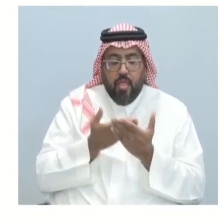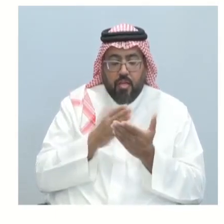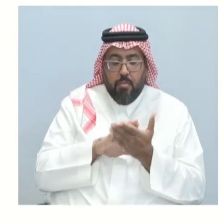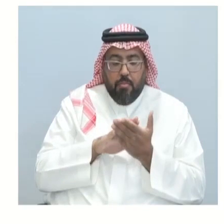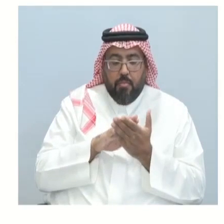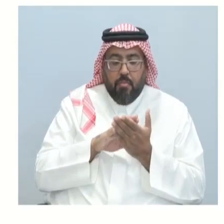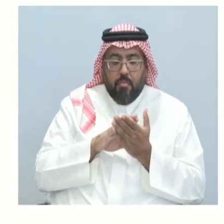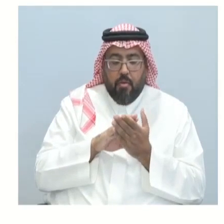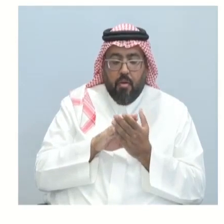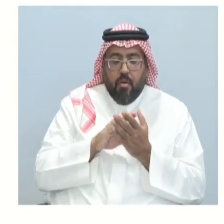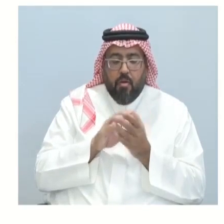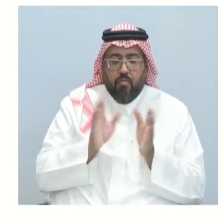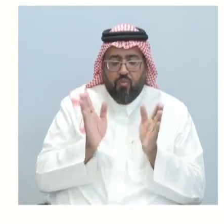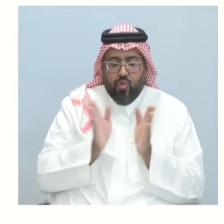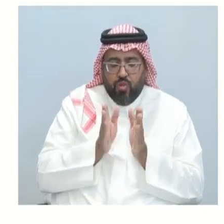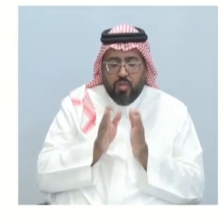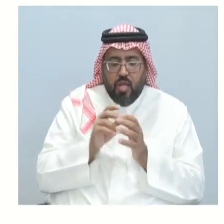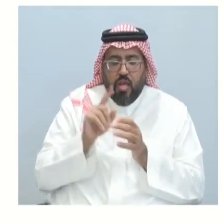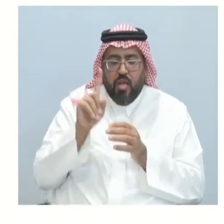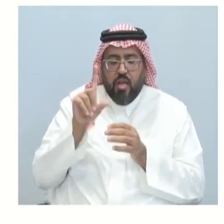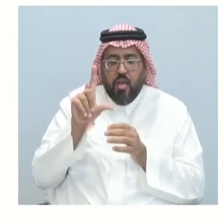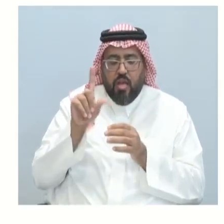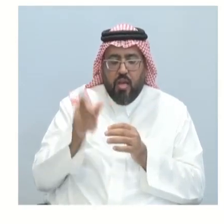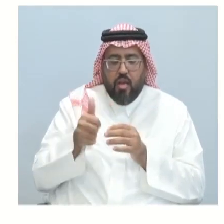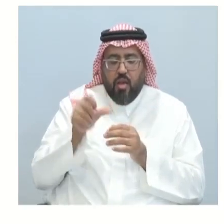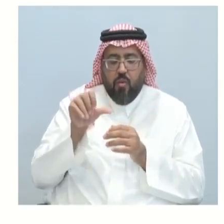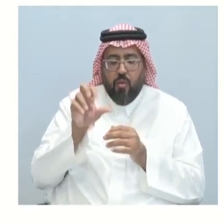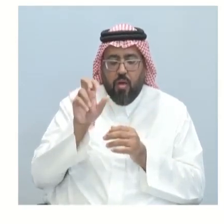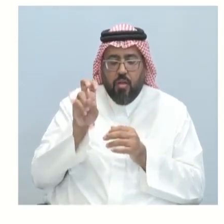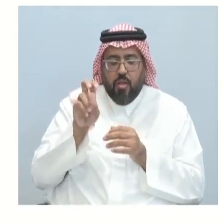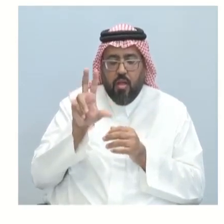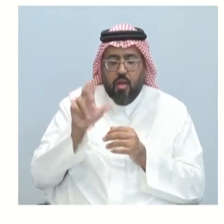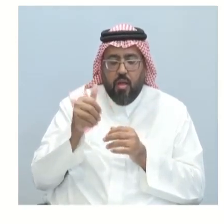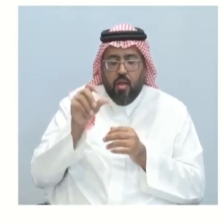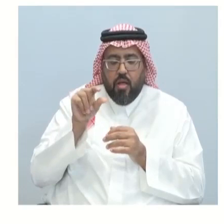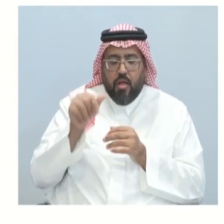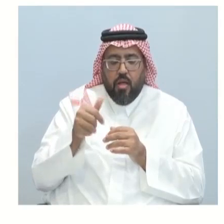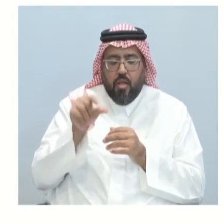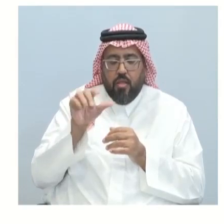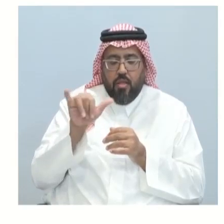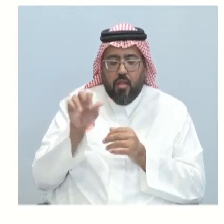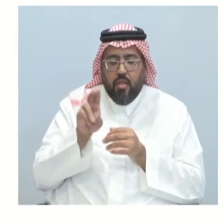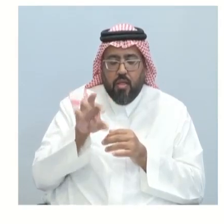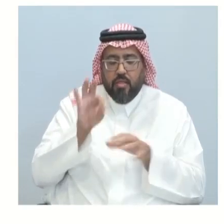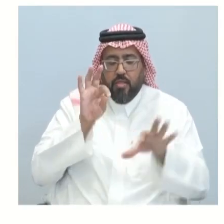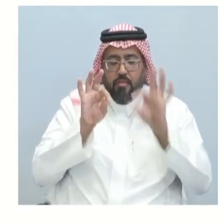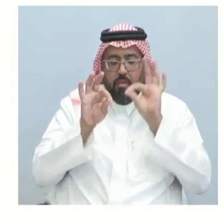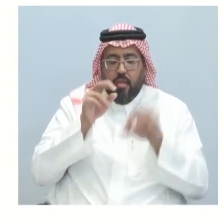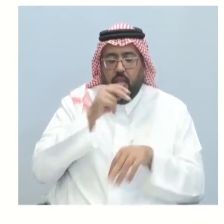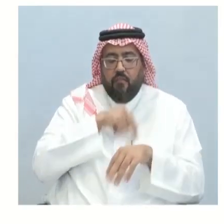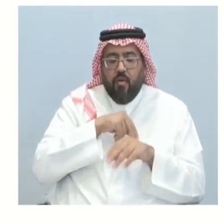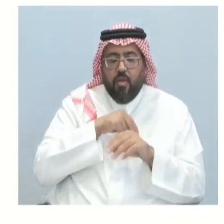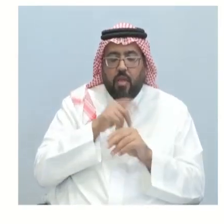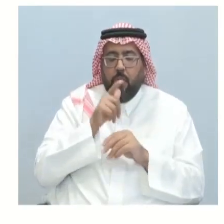تقديم ترجمه موجزه لرواه الاحاديث وكذلك استنباط الفوائد